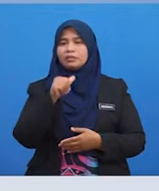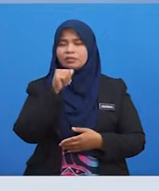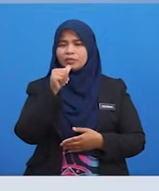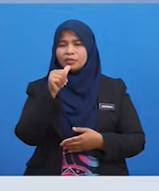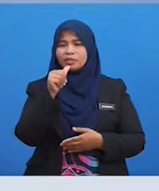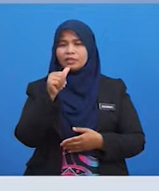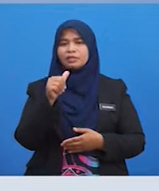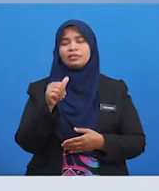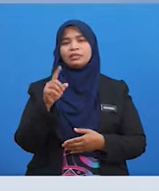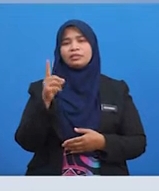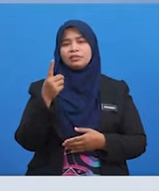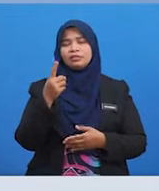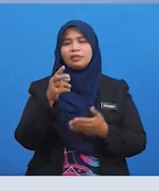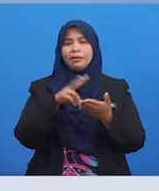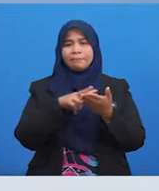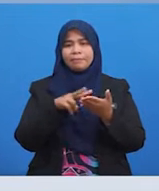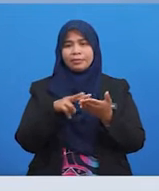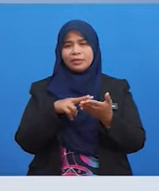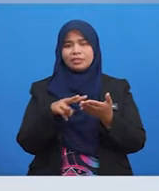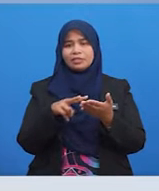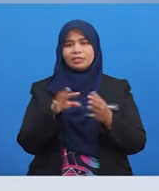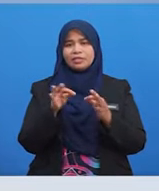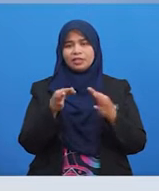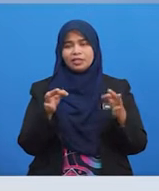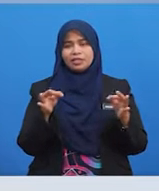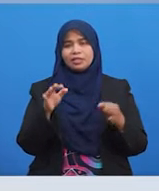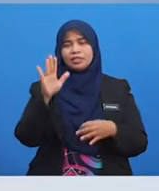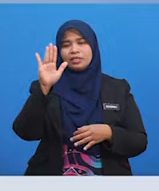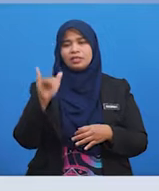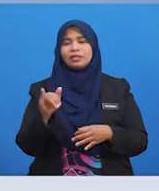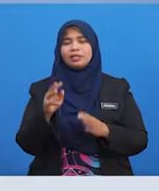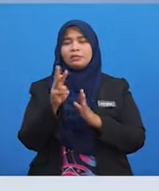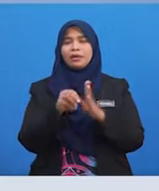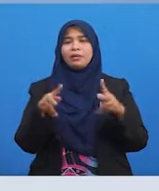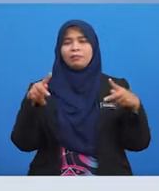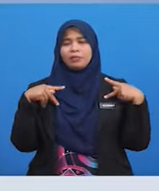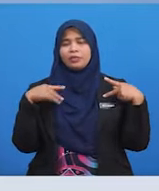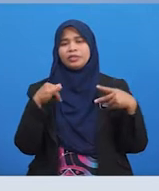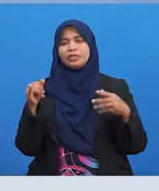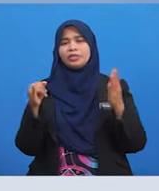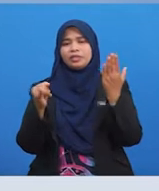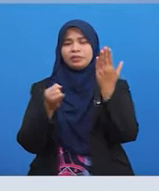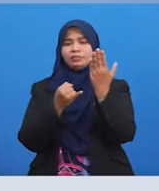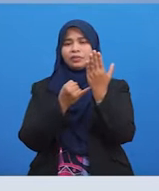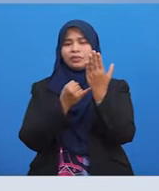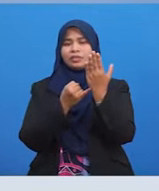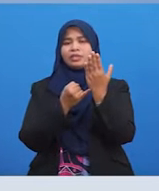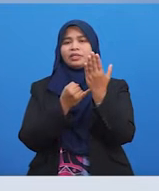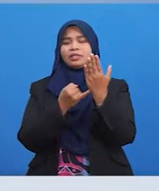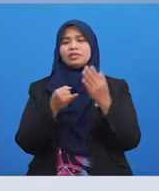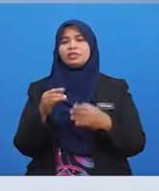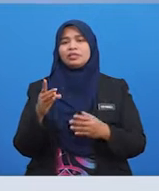Bukan sekadar membaca ayat yang mempunyai imbuhan di,